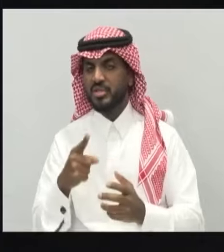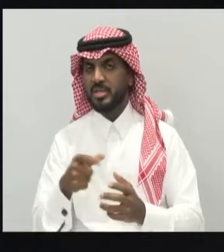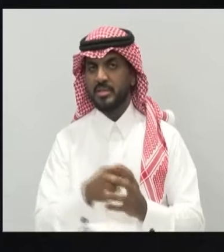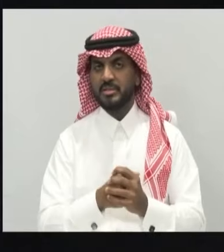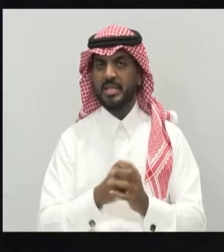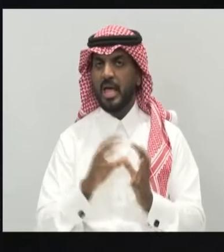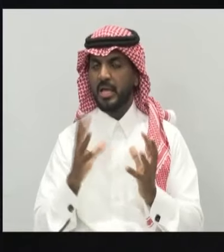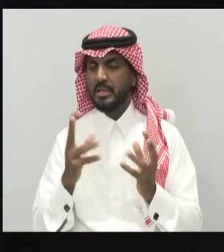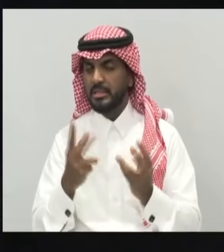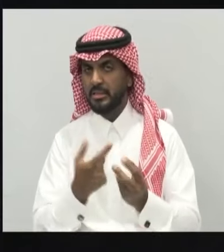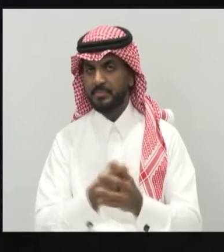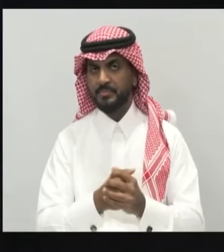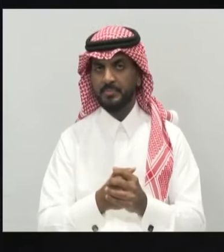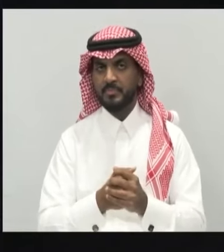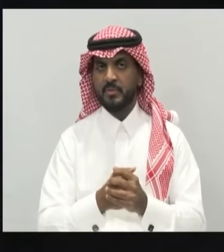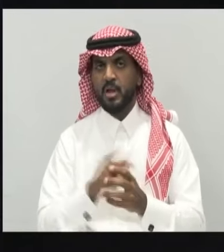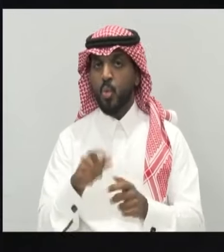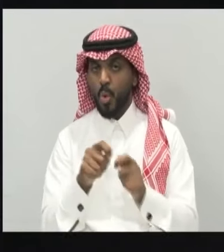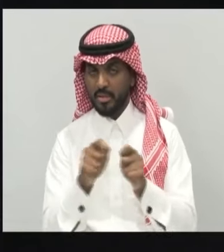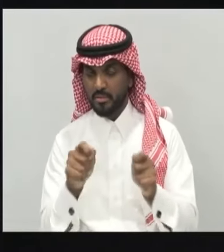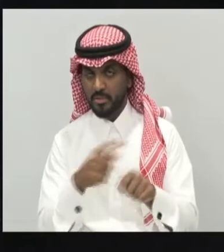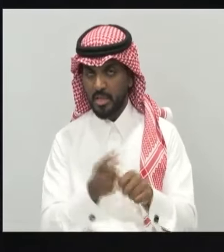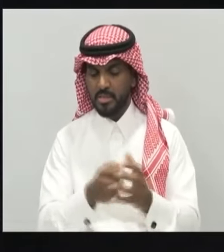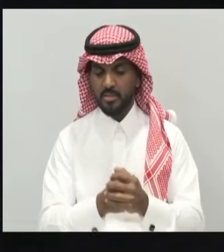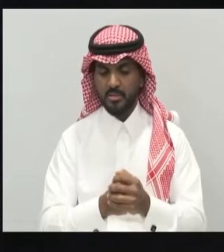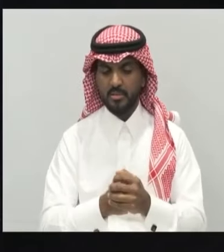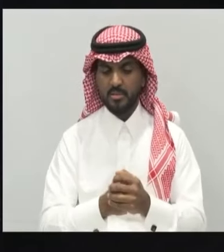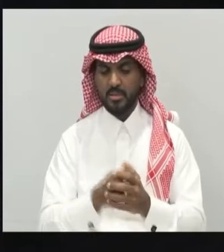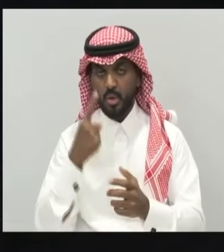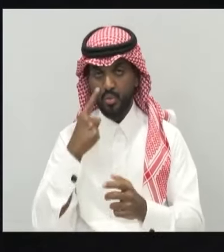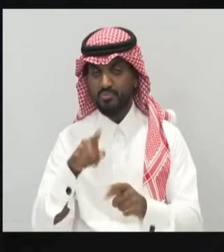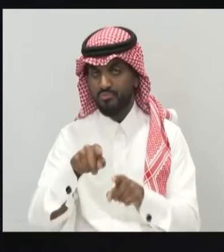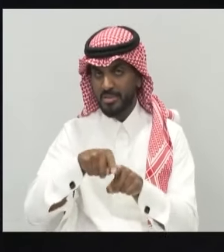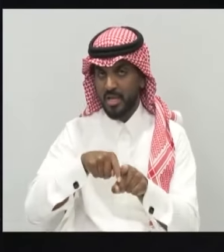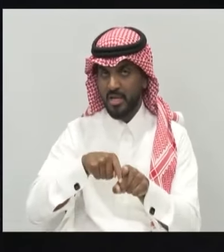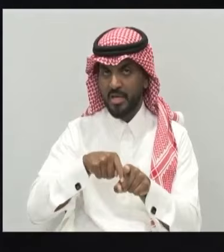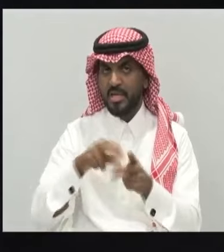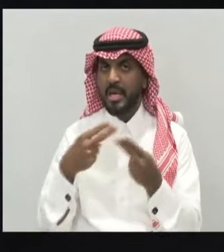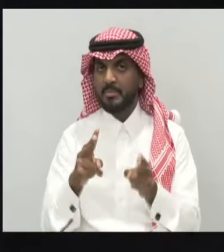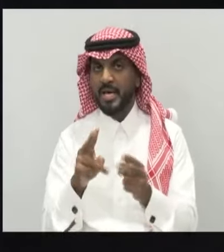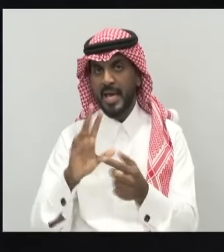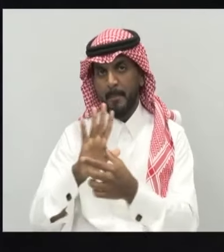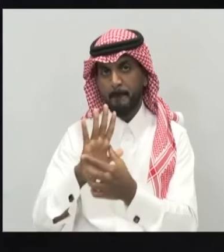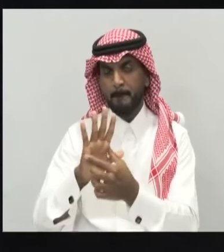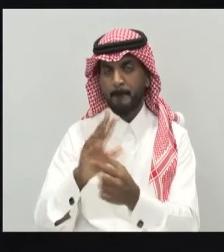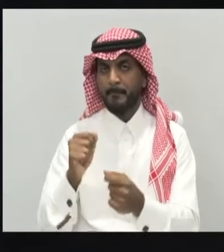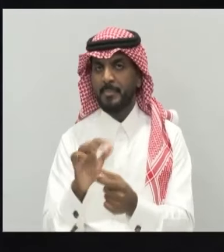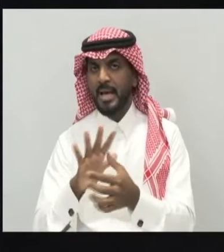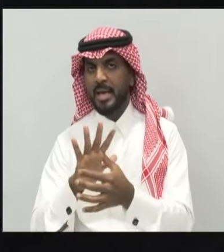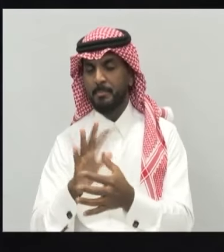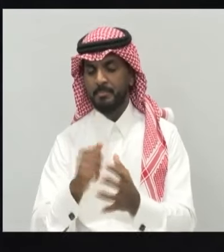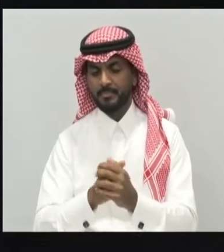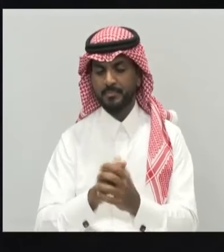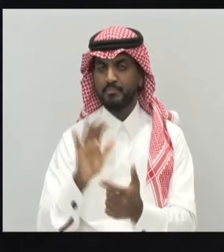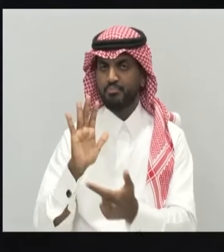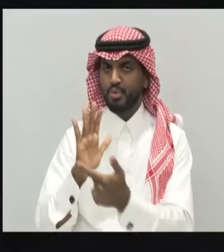هذا التقدير ولكن الان وقت القياس اريد منكم كل واحد ياخذ مسطره ويبدا يقيس عرض يده عرض راحه اليد من